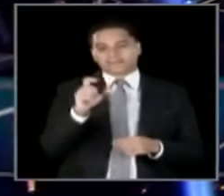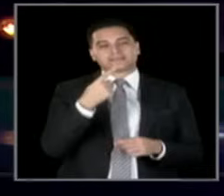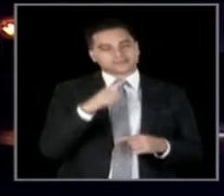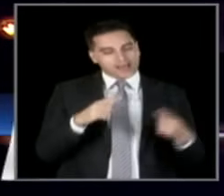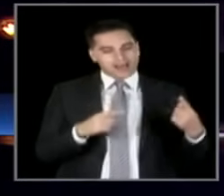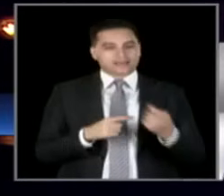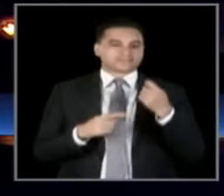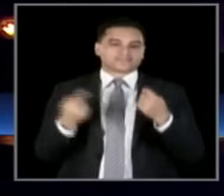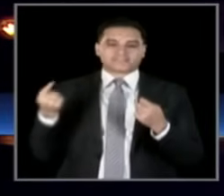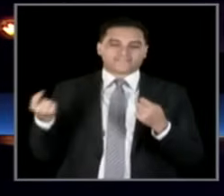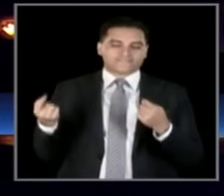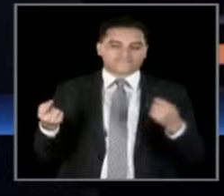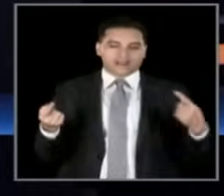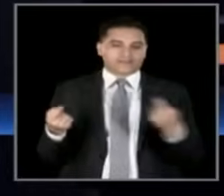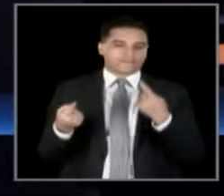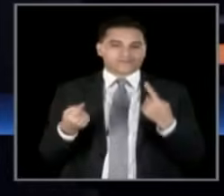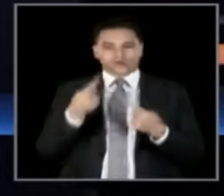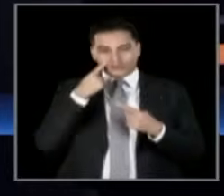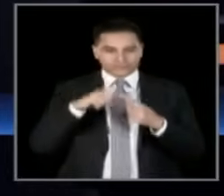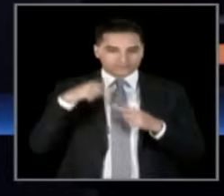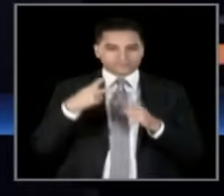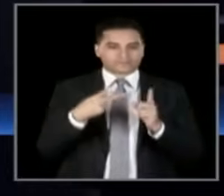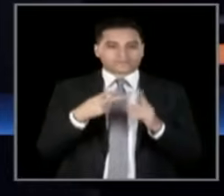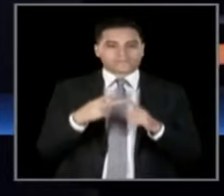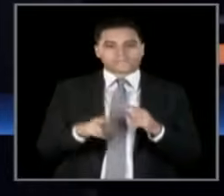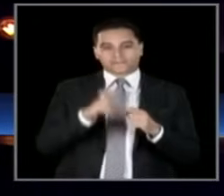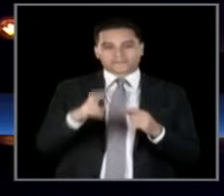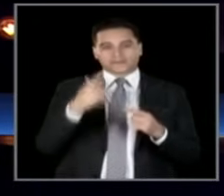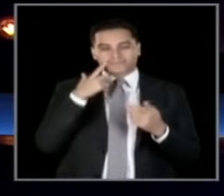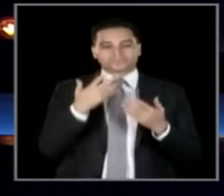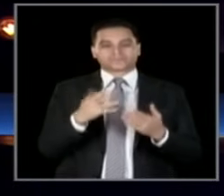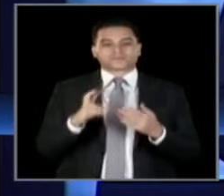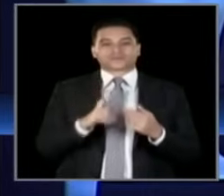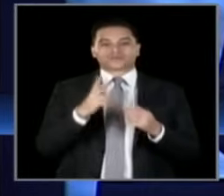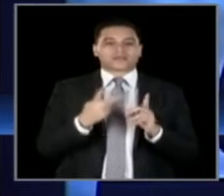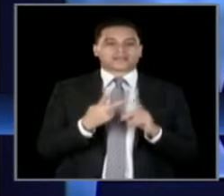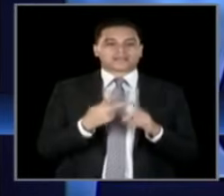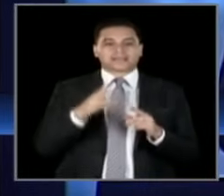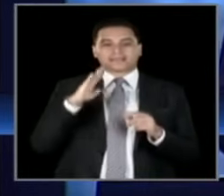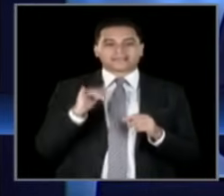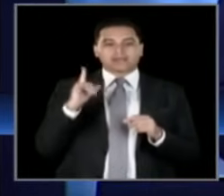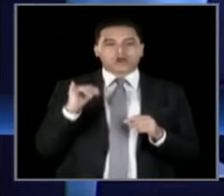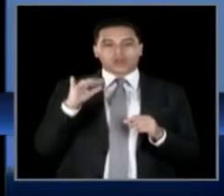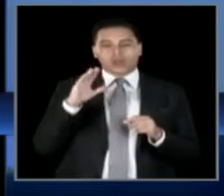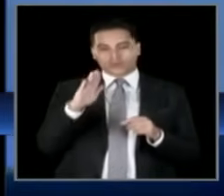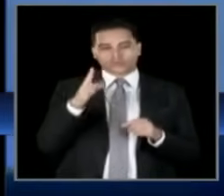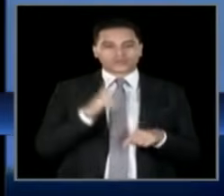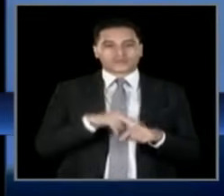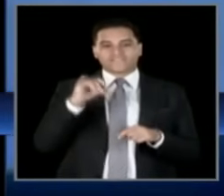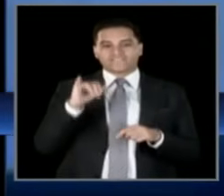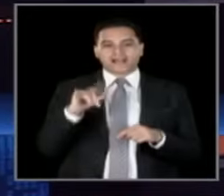هدف بلا مقابل، برافو عليك يا ياسمين، هدف بلا مقابل. السؤال الثاني، كرولوس وفيرينا،